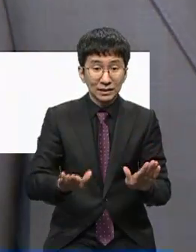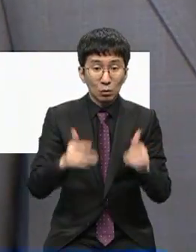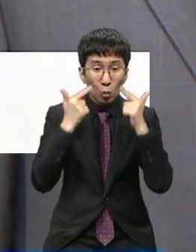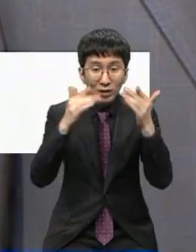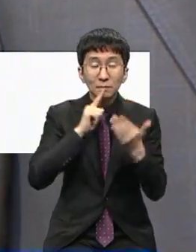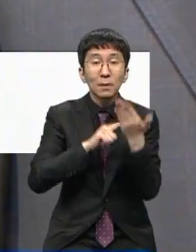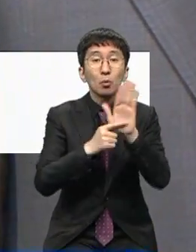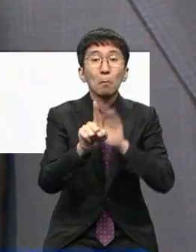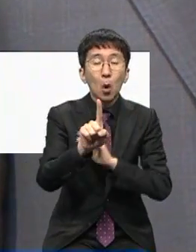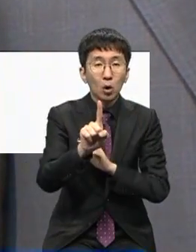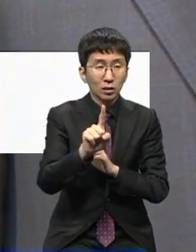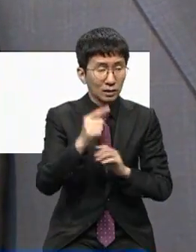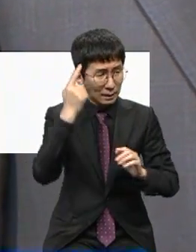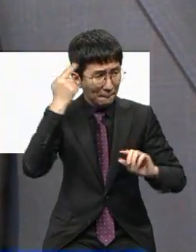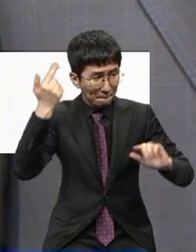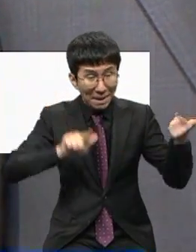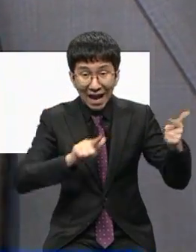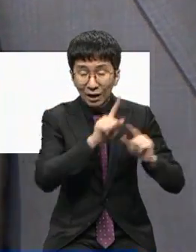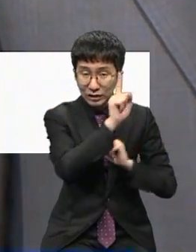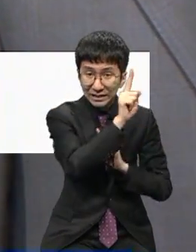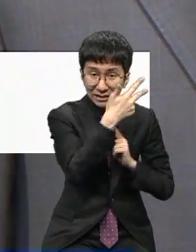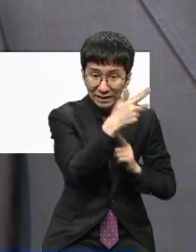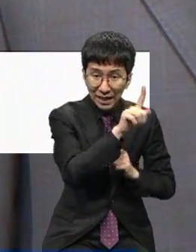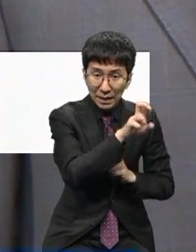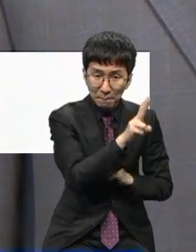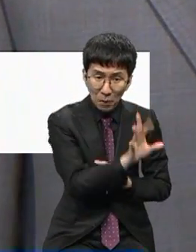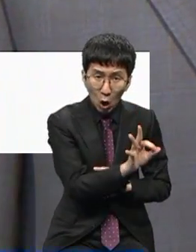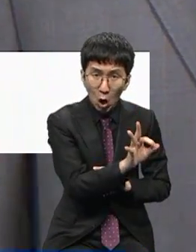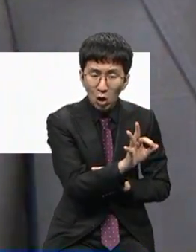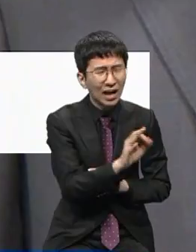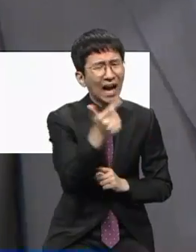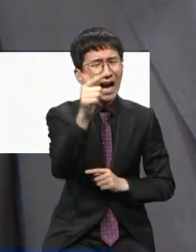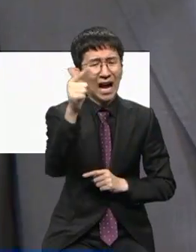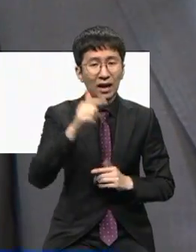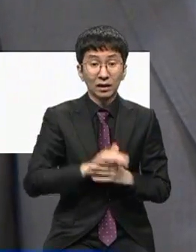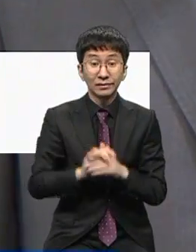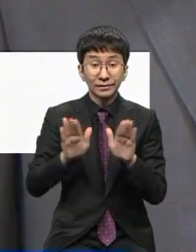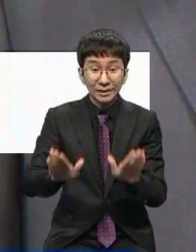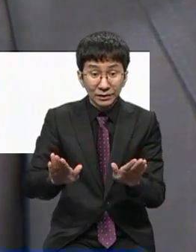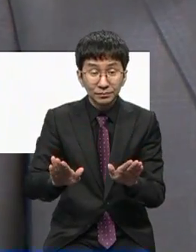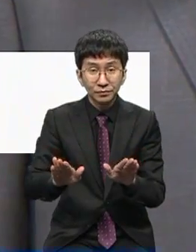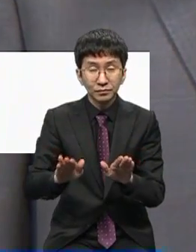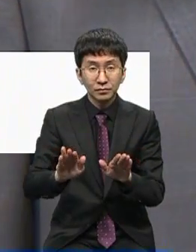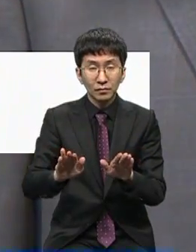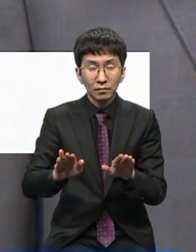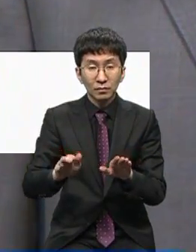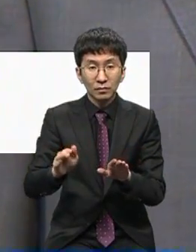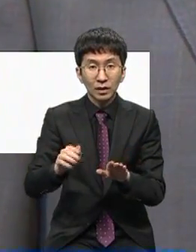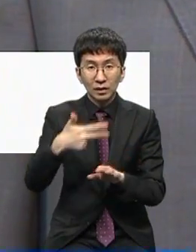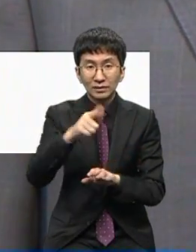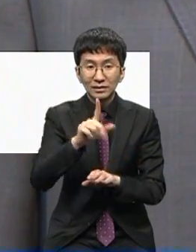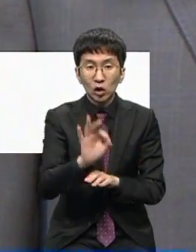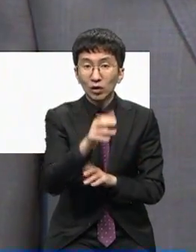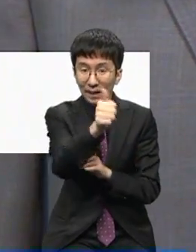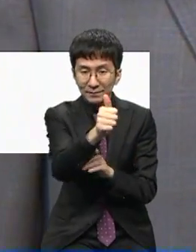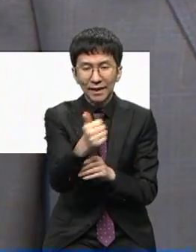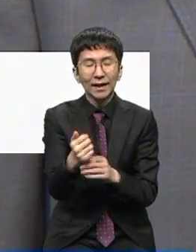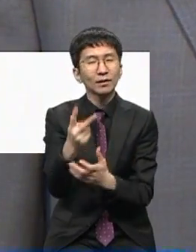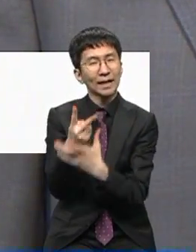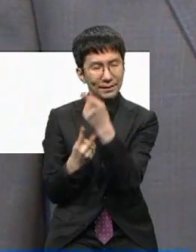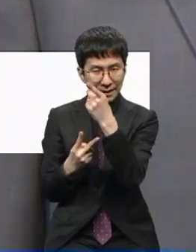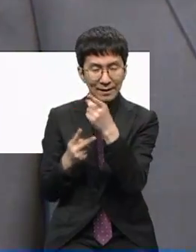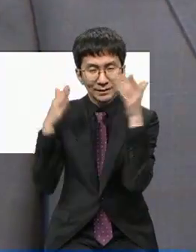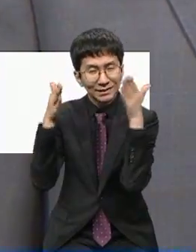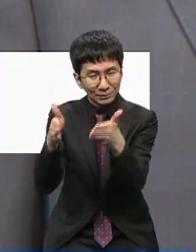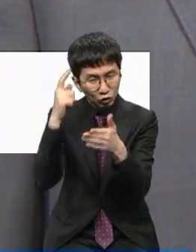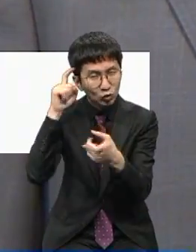것은 반 이재명 연대는 없다. 현재는 정세균 총리와의